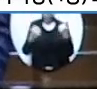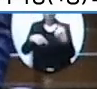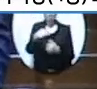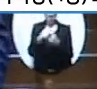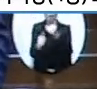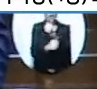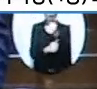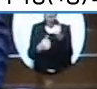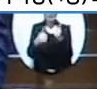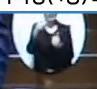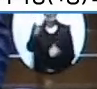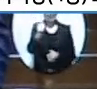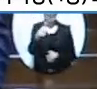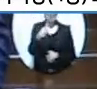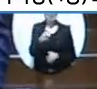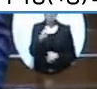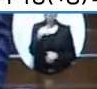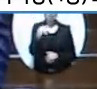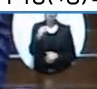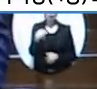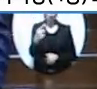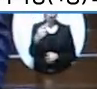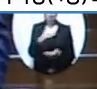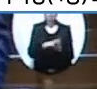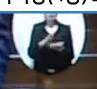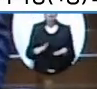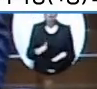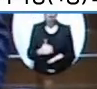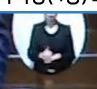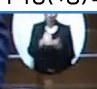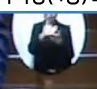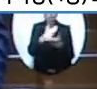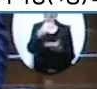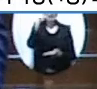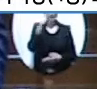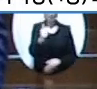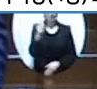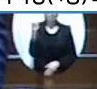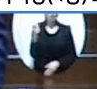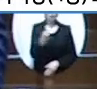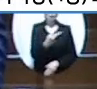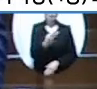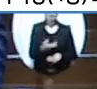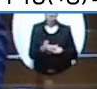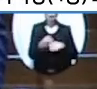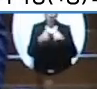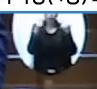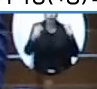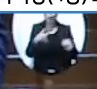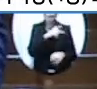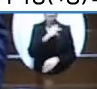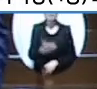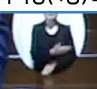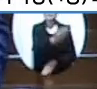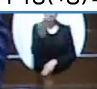의회운영위원회 위원장 김용도 의원입니다. 존경하는 정선위원장님 그리고 동료 의원